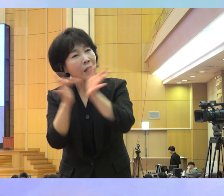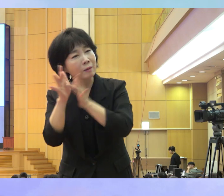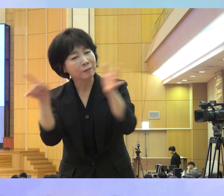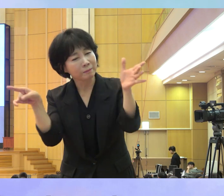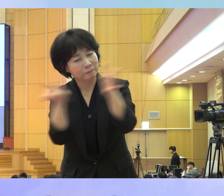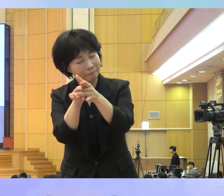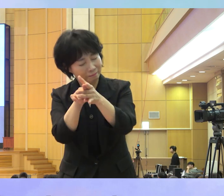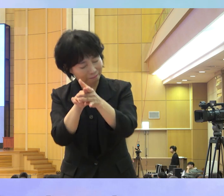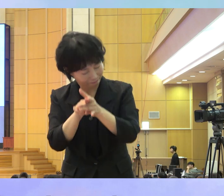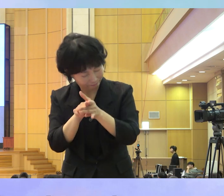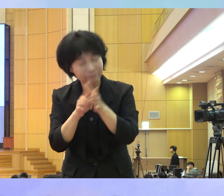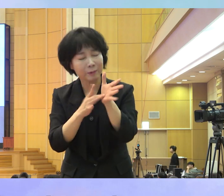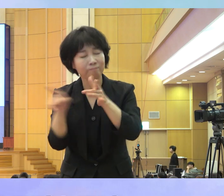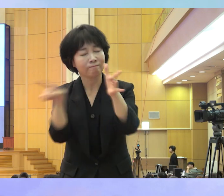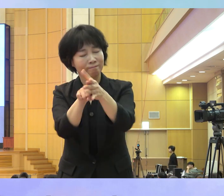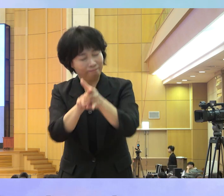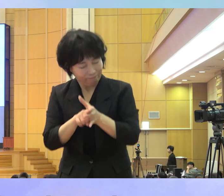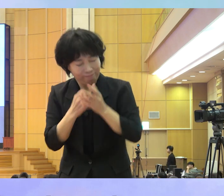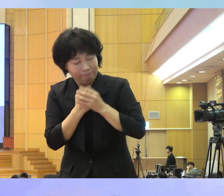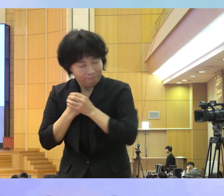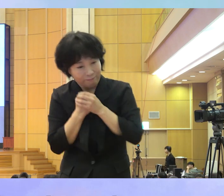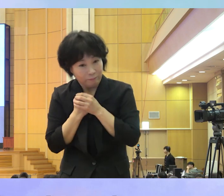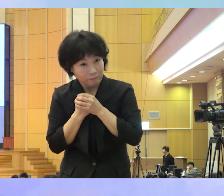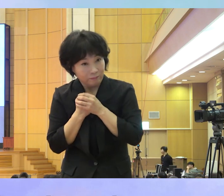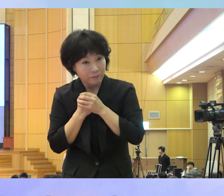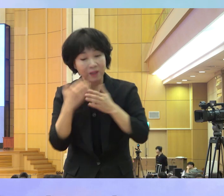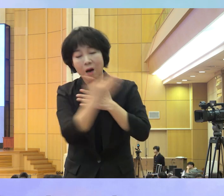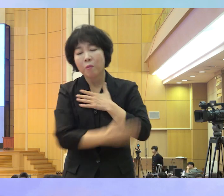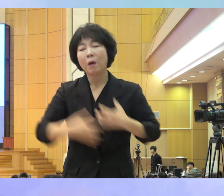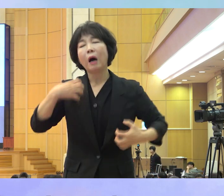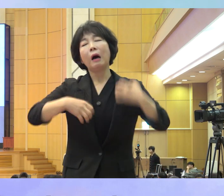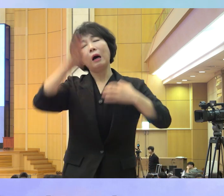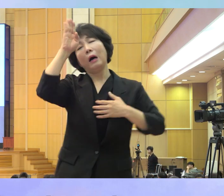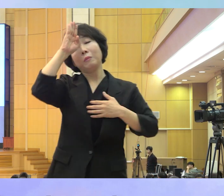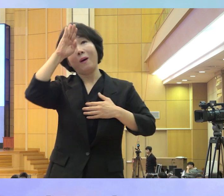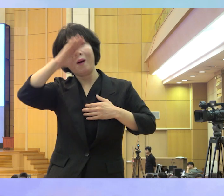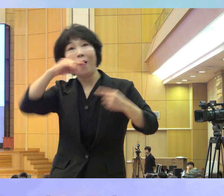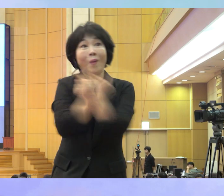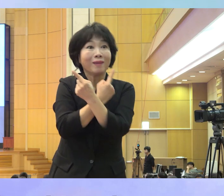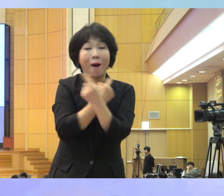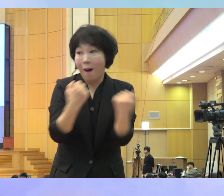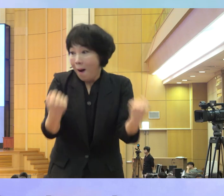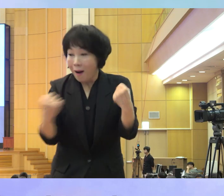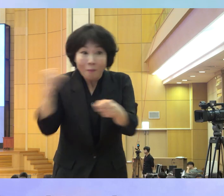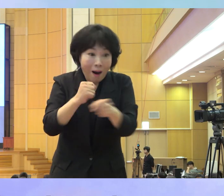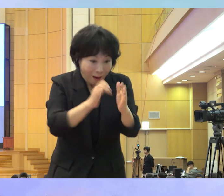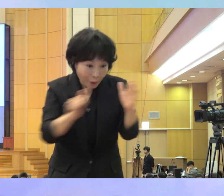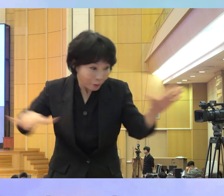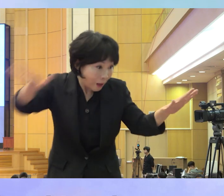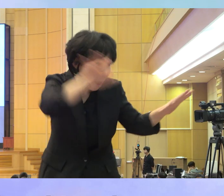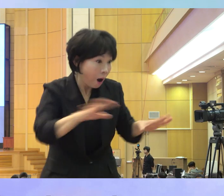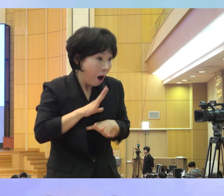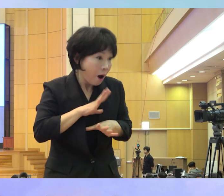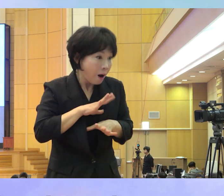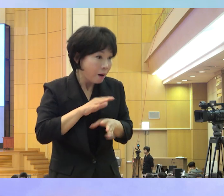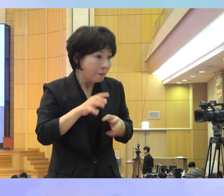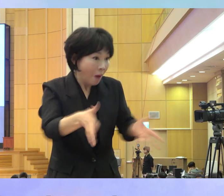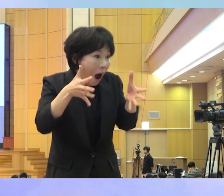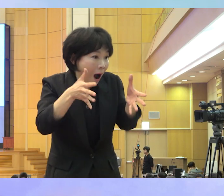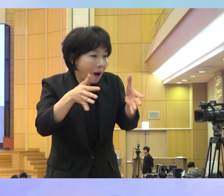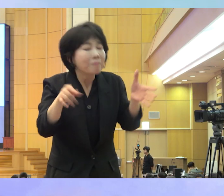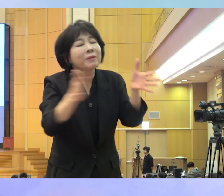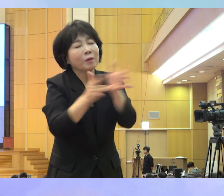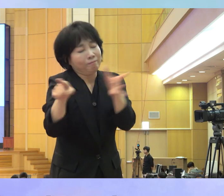믿었더라, 믿었더라. 죽을 병에 걸린 사람 살려주셨을 때 그 온 가족이 믿었더라, 믿었더라, 믿었더라.